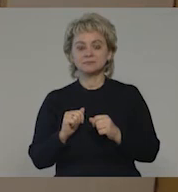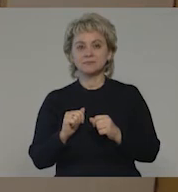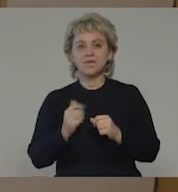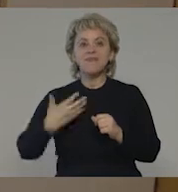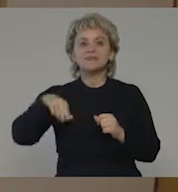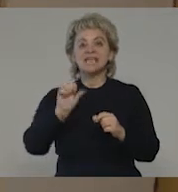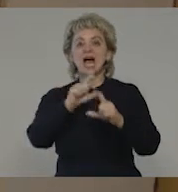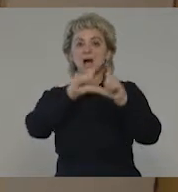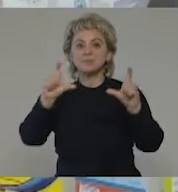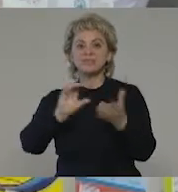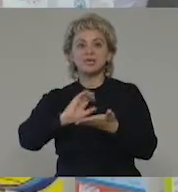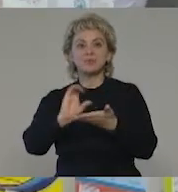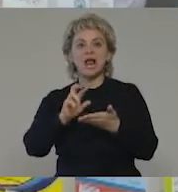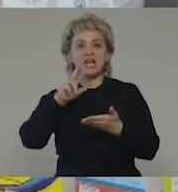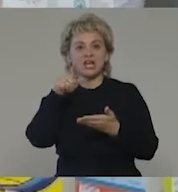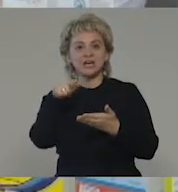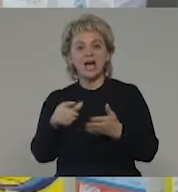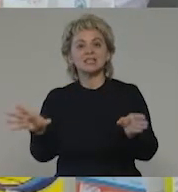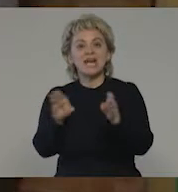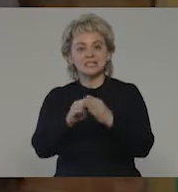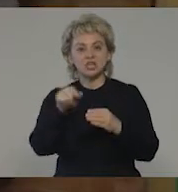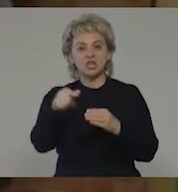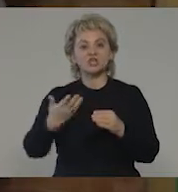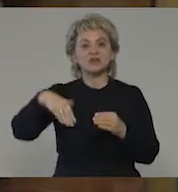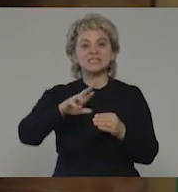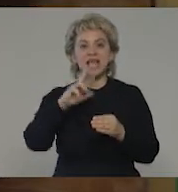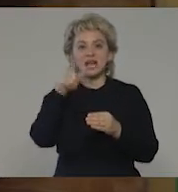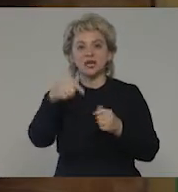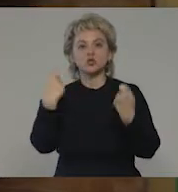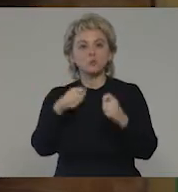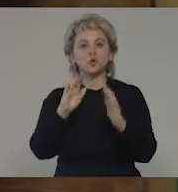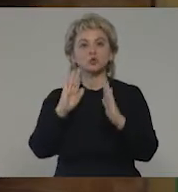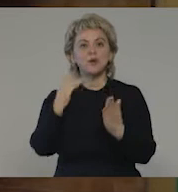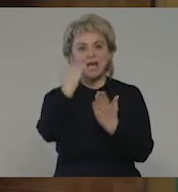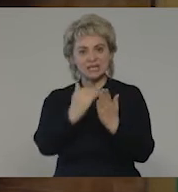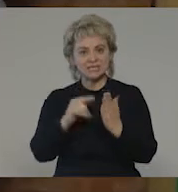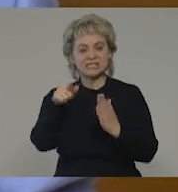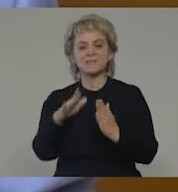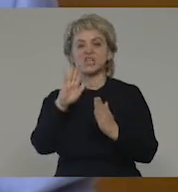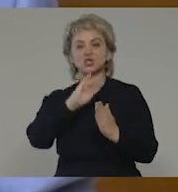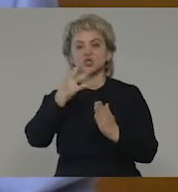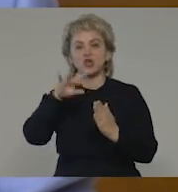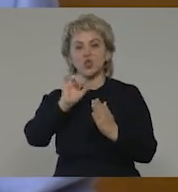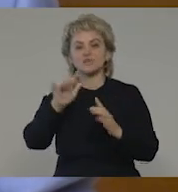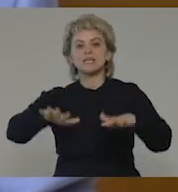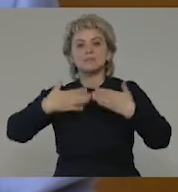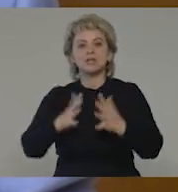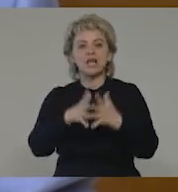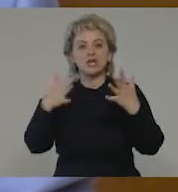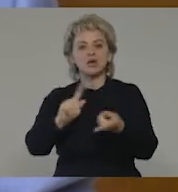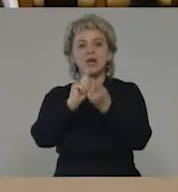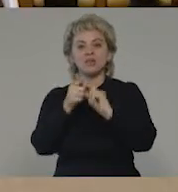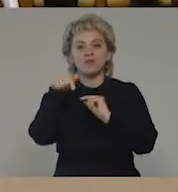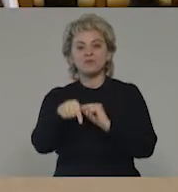Все аптеки и производство лекарств национализировать, все препараты продавать по рецептам. Владимир Жириновский предлагает радикальную